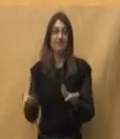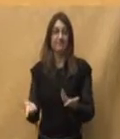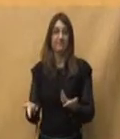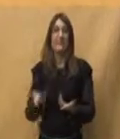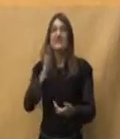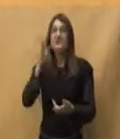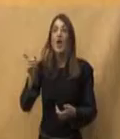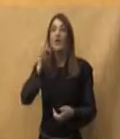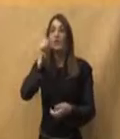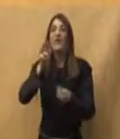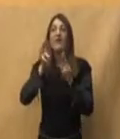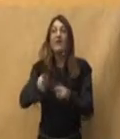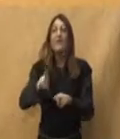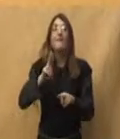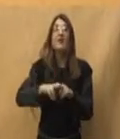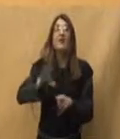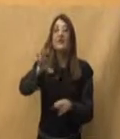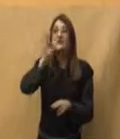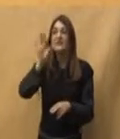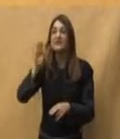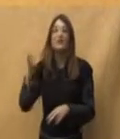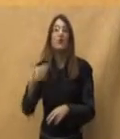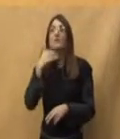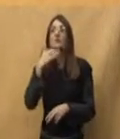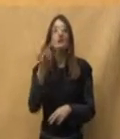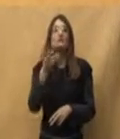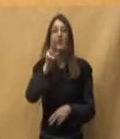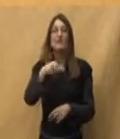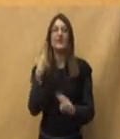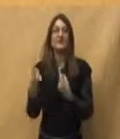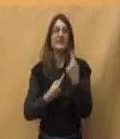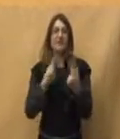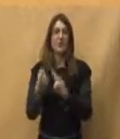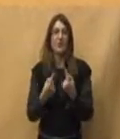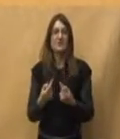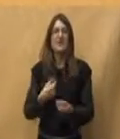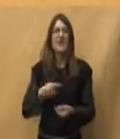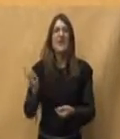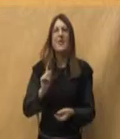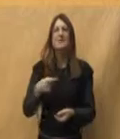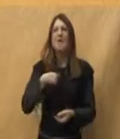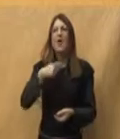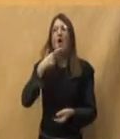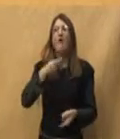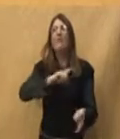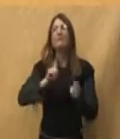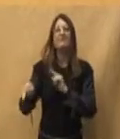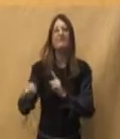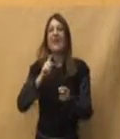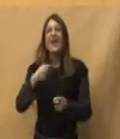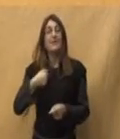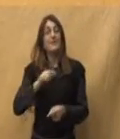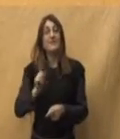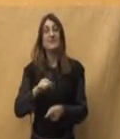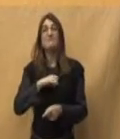svaki čovjek ima izbor bez obzira na situaciju u kojoj se nalazimo i da ne smijemo se ispričavati, da nema, mi se